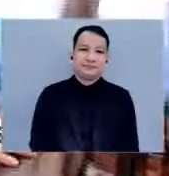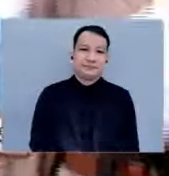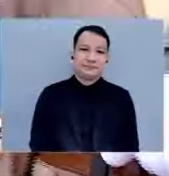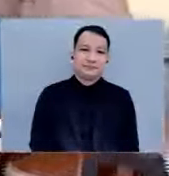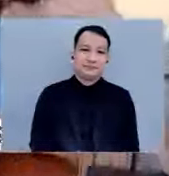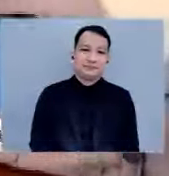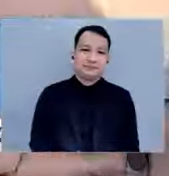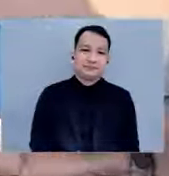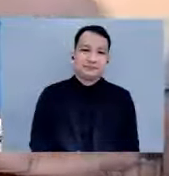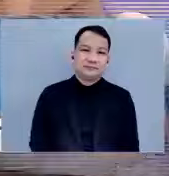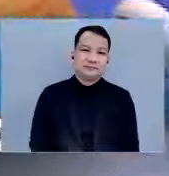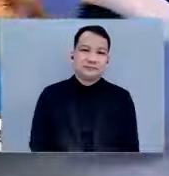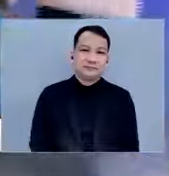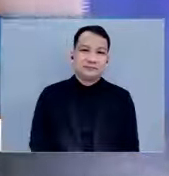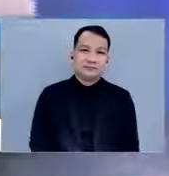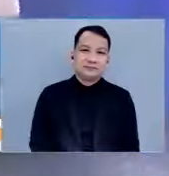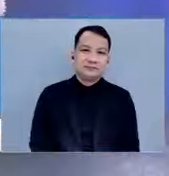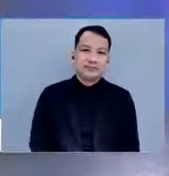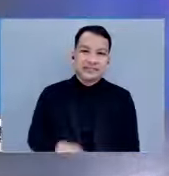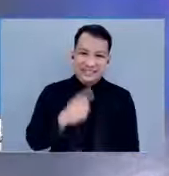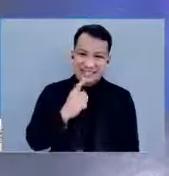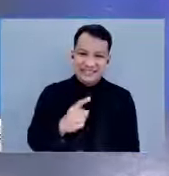okay kingi ka